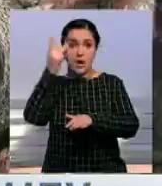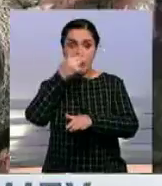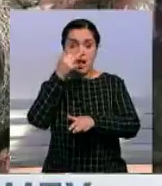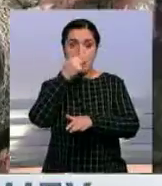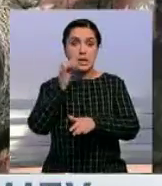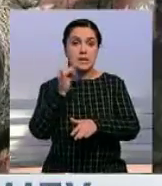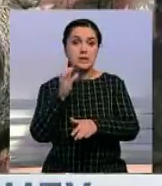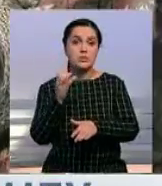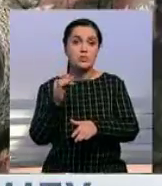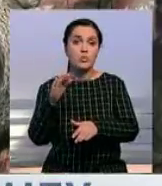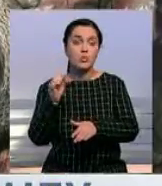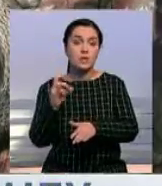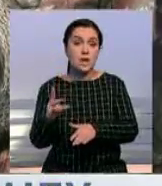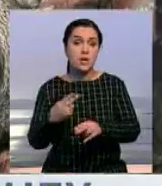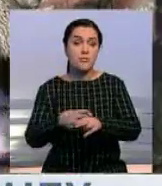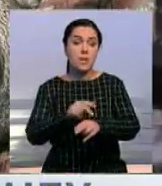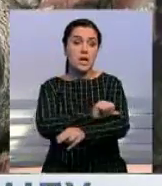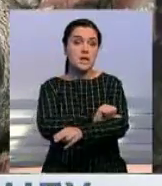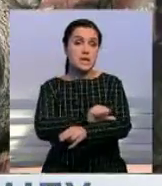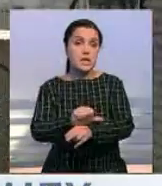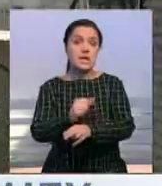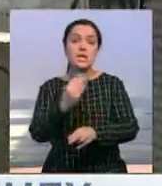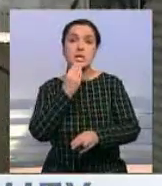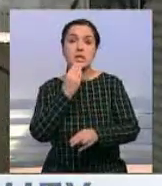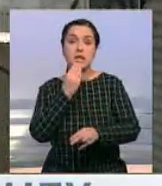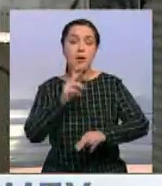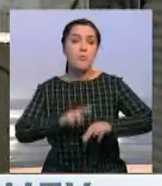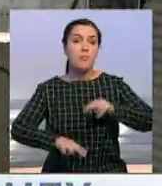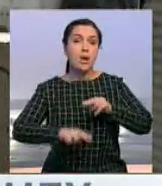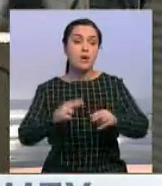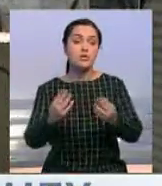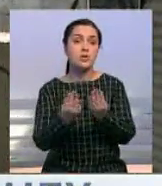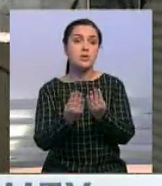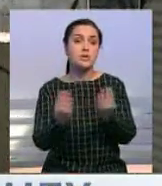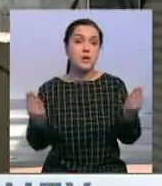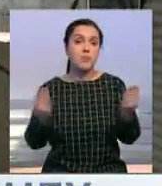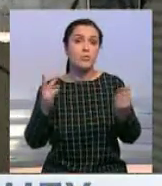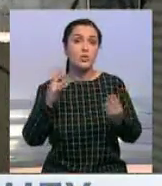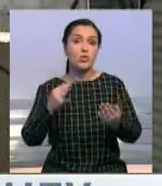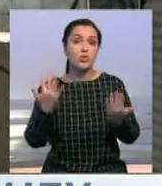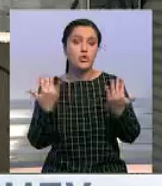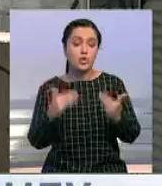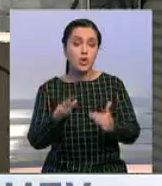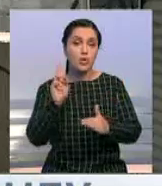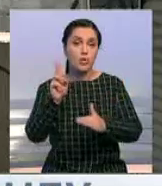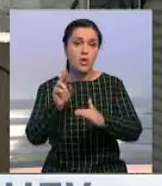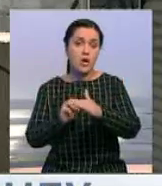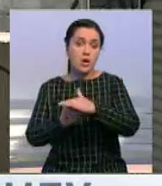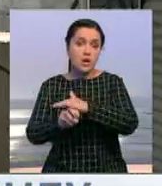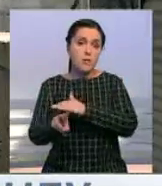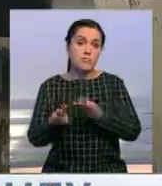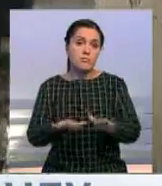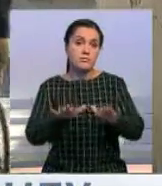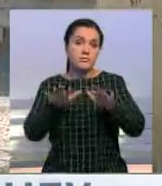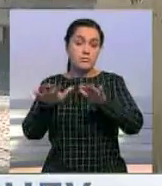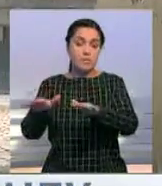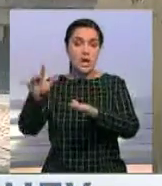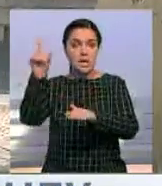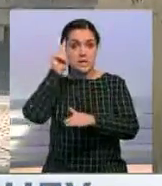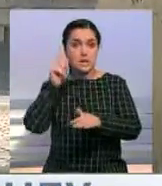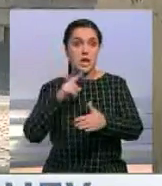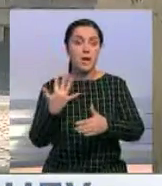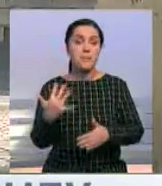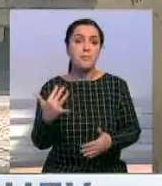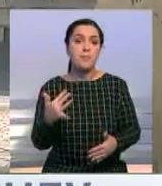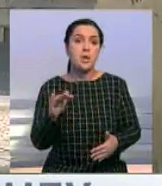Судана и Эритреи, на границе с Египтом построили забор. Но вот что делать с теми, кто уже находился в стране, а таких насчитали около 50